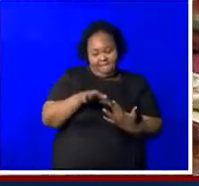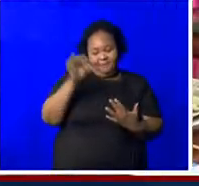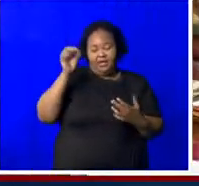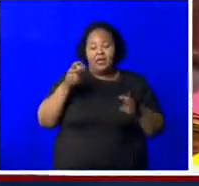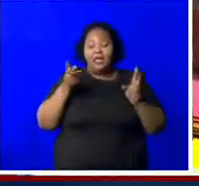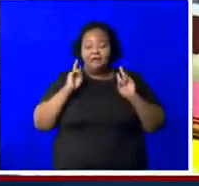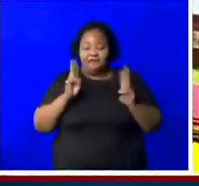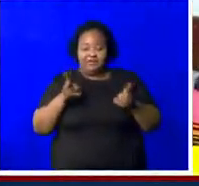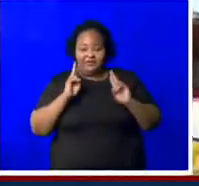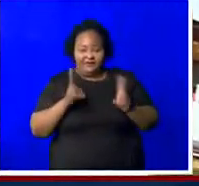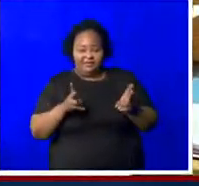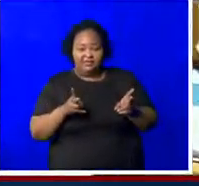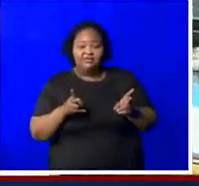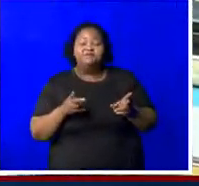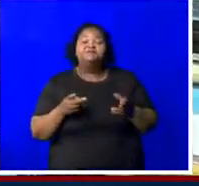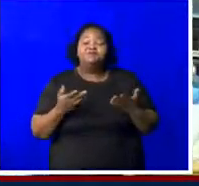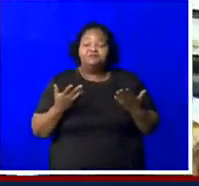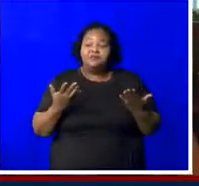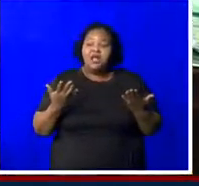Ngiyo yona indzawo yaseMangayane.